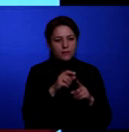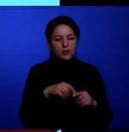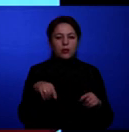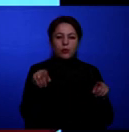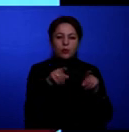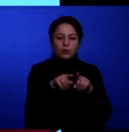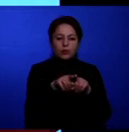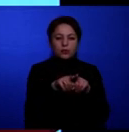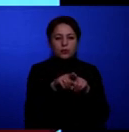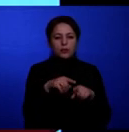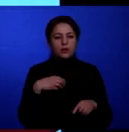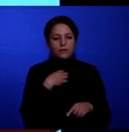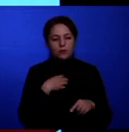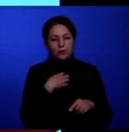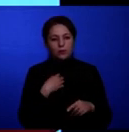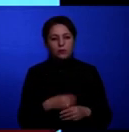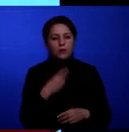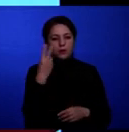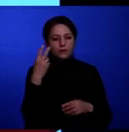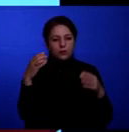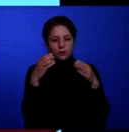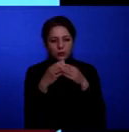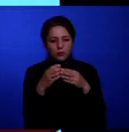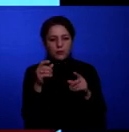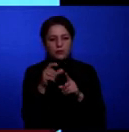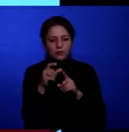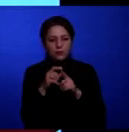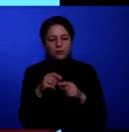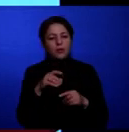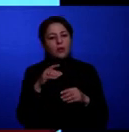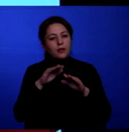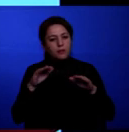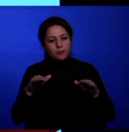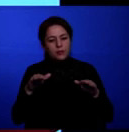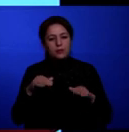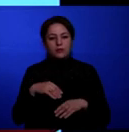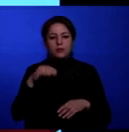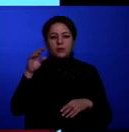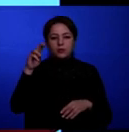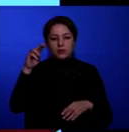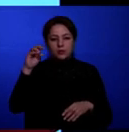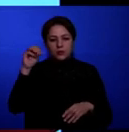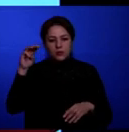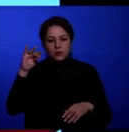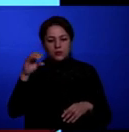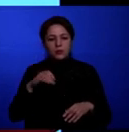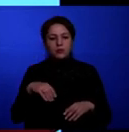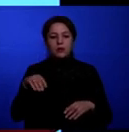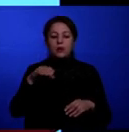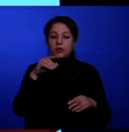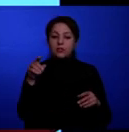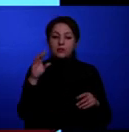а вторая группа слов ребята дети малышей детвора эти слова являются синонимами